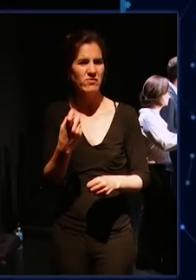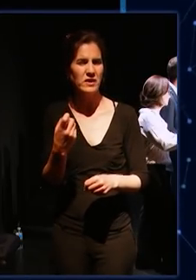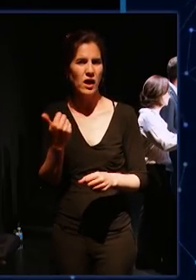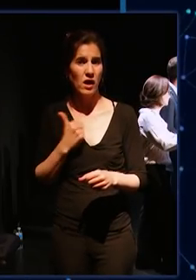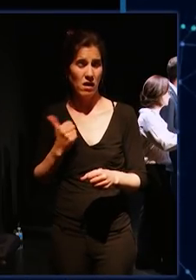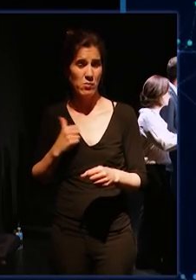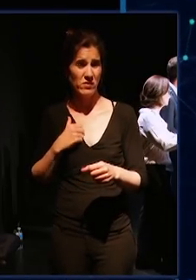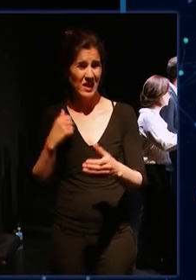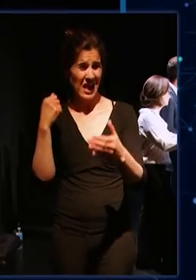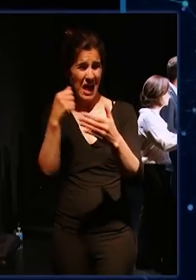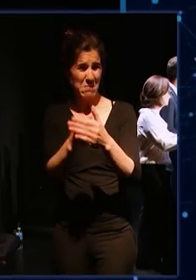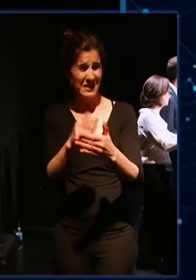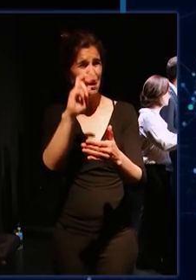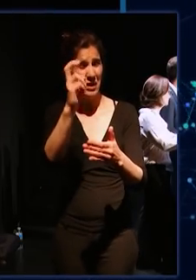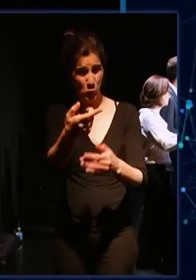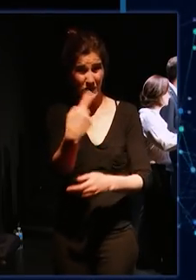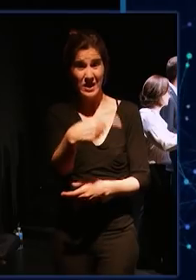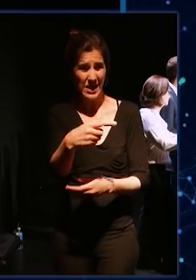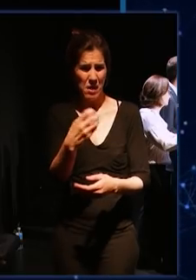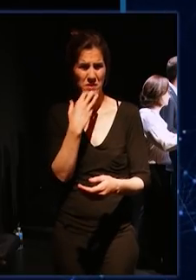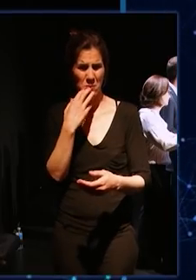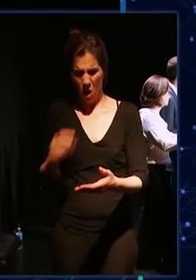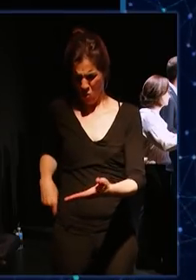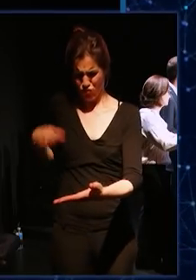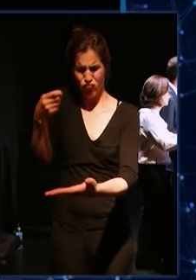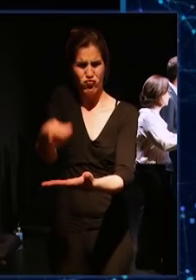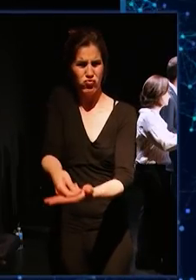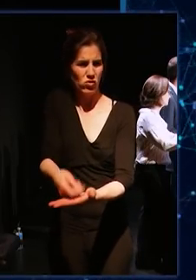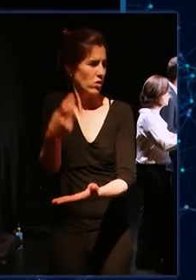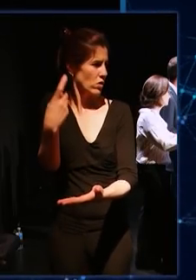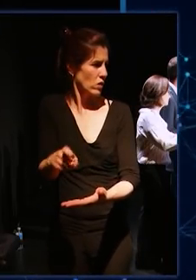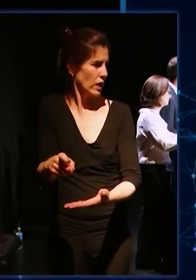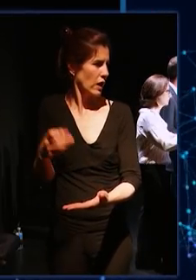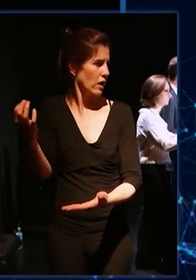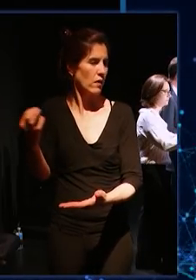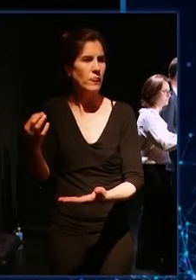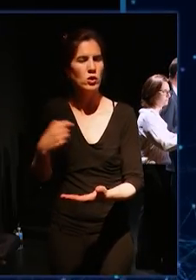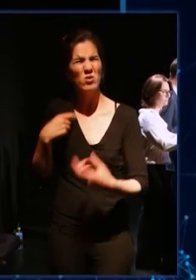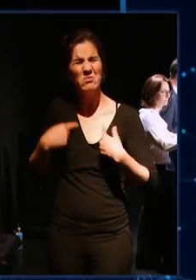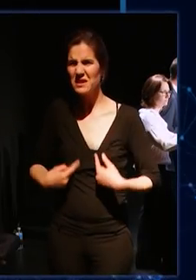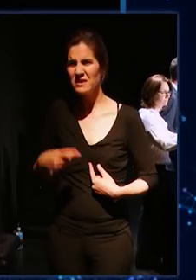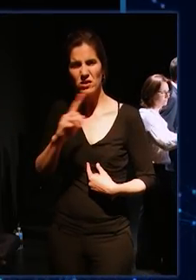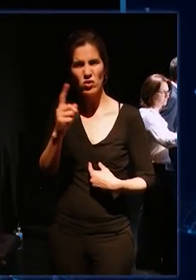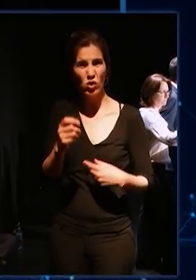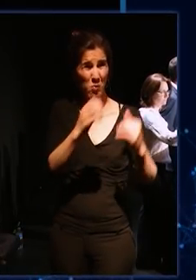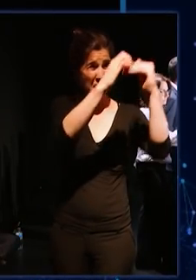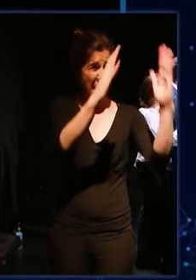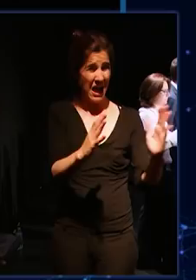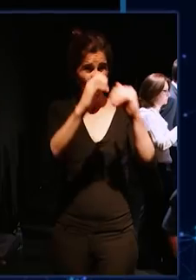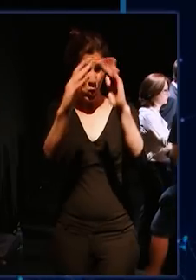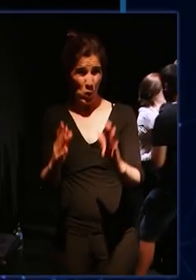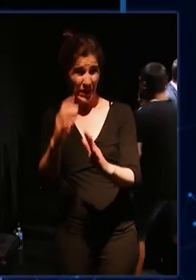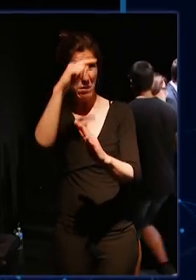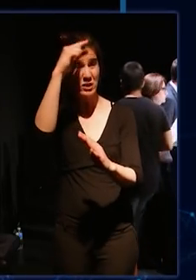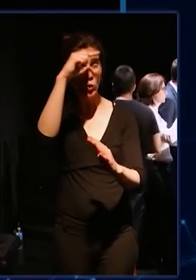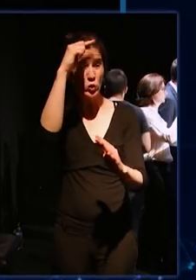lugar de hacer grandes inversiones. No tengo la sensación de que todos los equipamientos culturales se estén utilizando